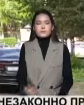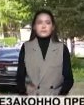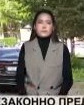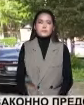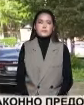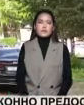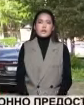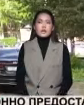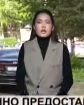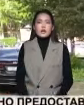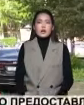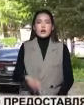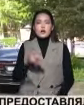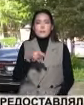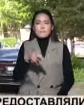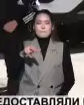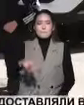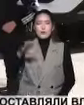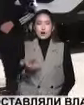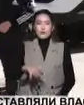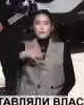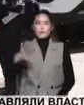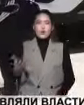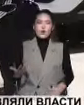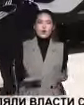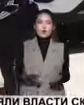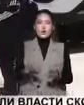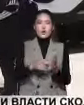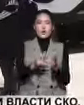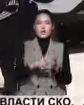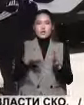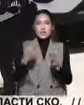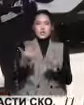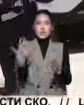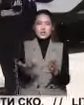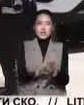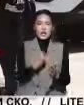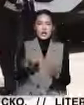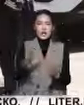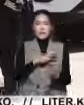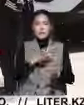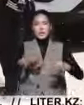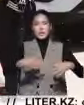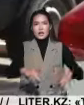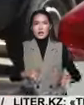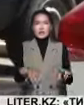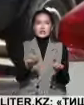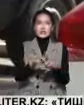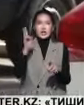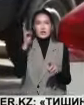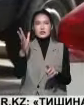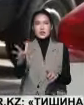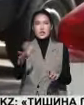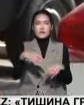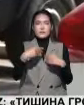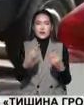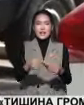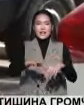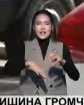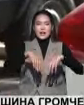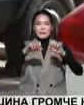врача в Петропавловске проживает 80 семей. На днях 18 из них получили уведомление о выселении. Якобы квартиры нужны для молодых